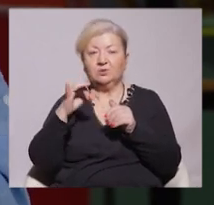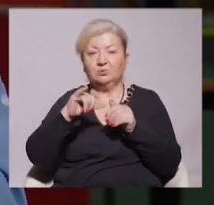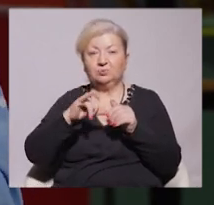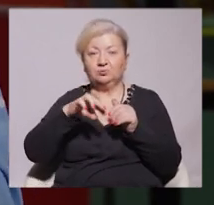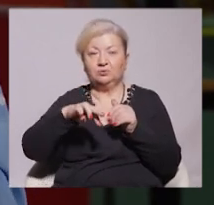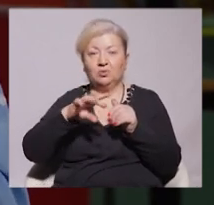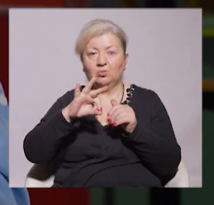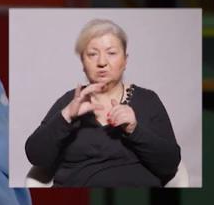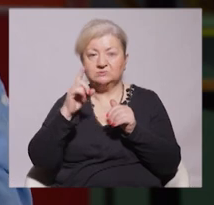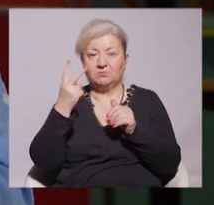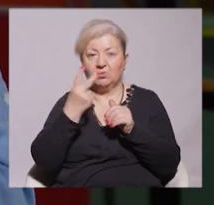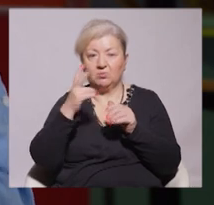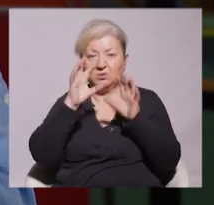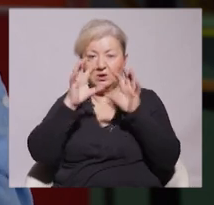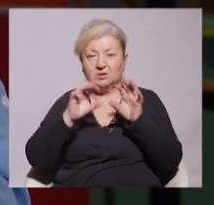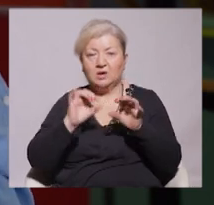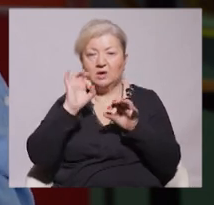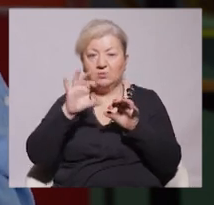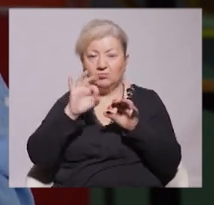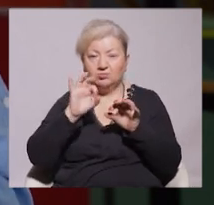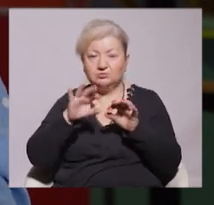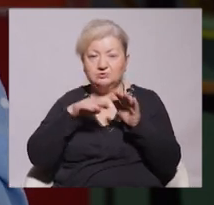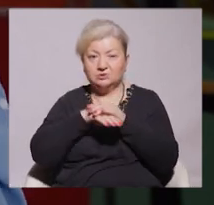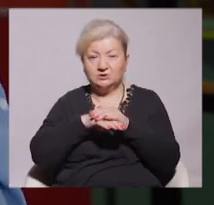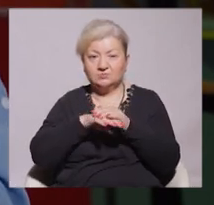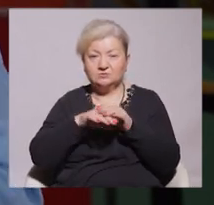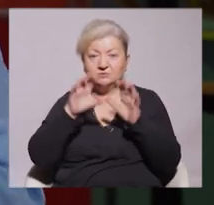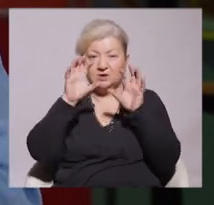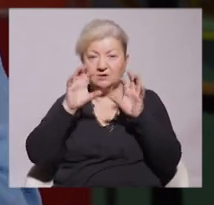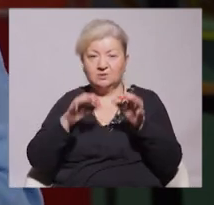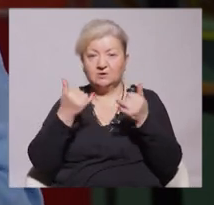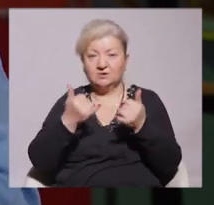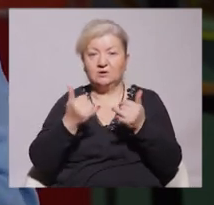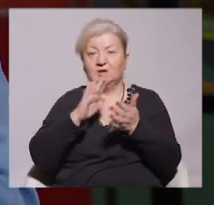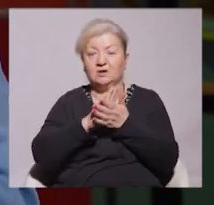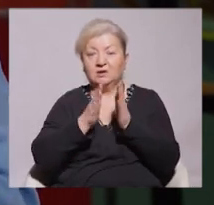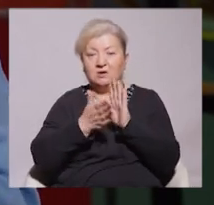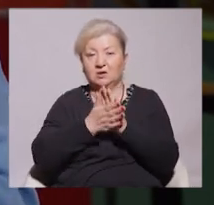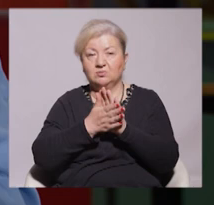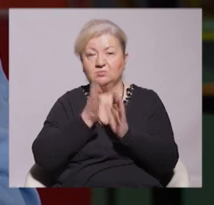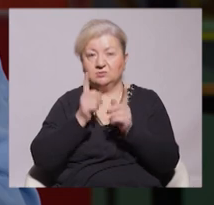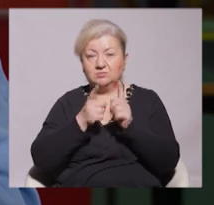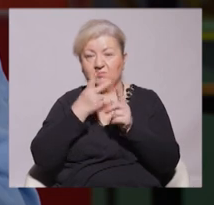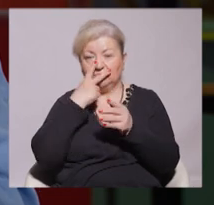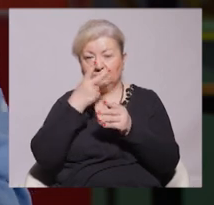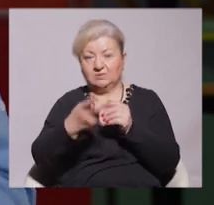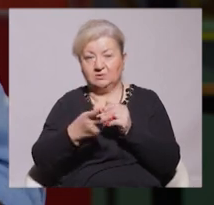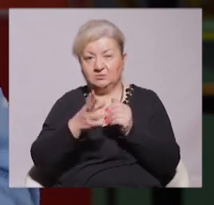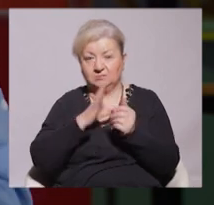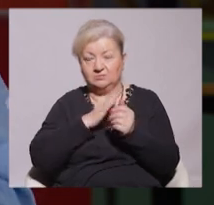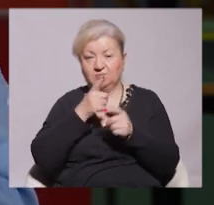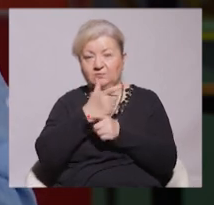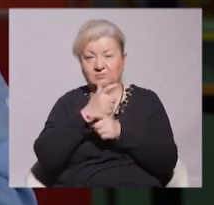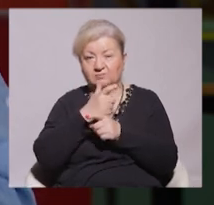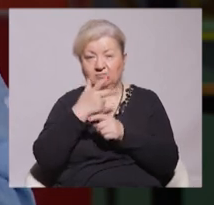ნიუტონის მეორე კანონი, გავიხსენეთ იმპულსის შენახვის კანონი და განვიხილეთ რეალური სიტუაციები დაკავშირებული აი